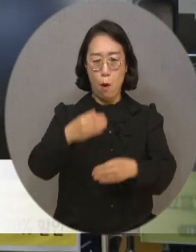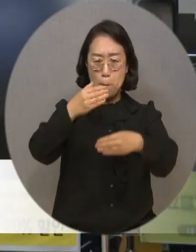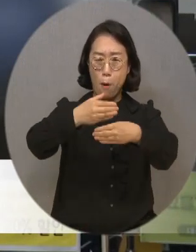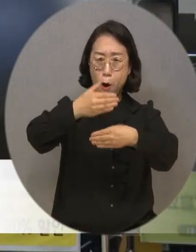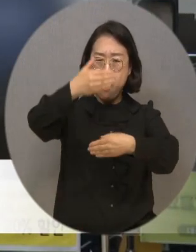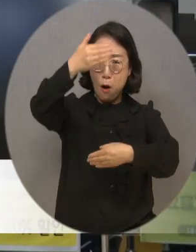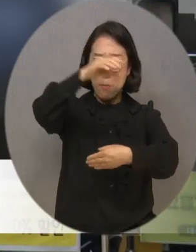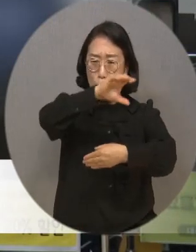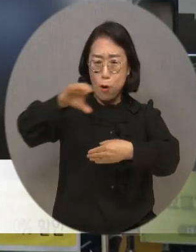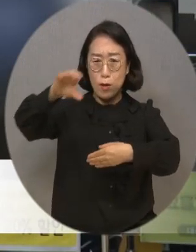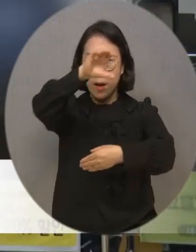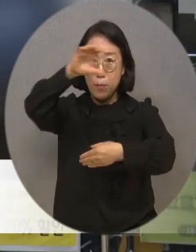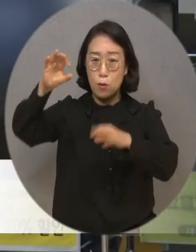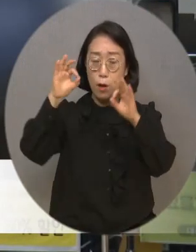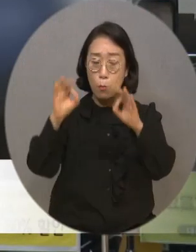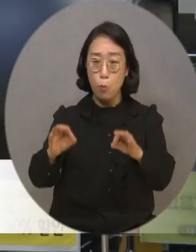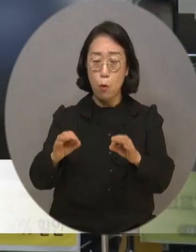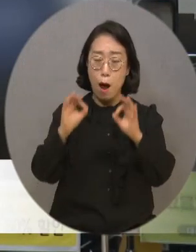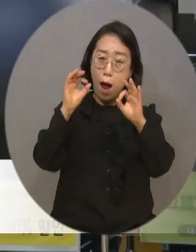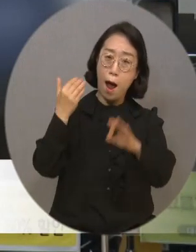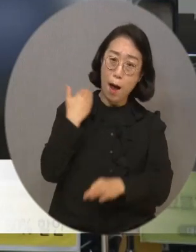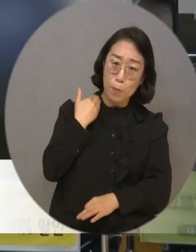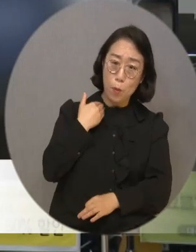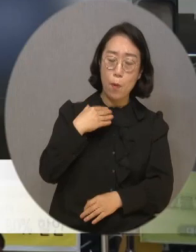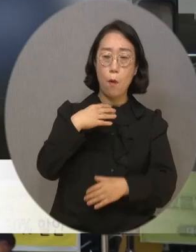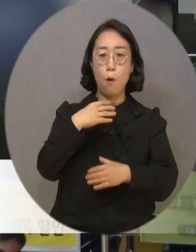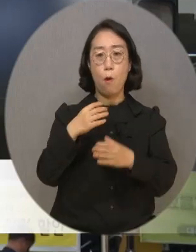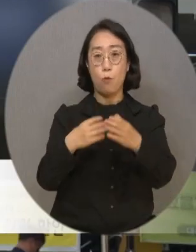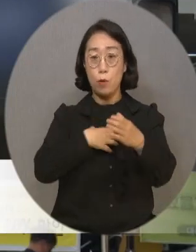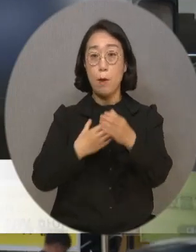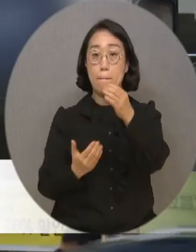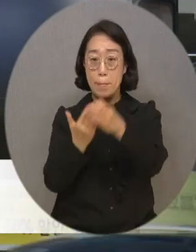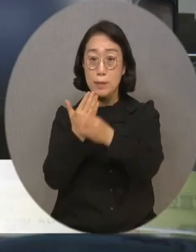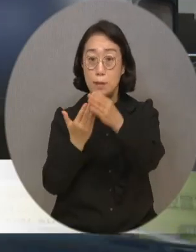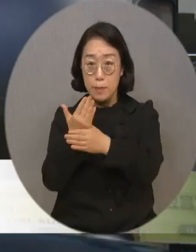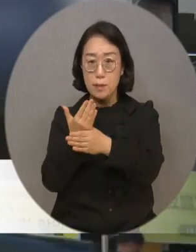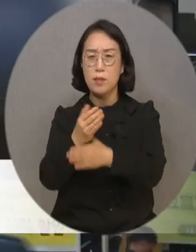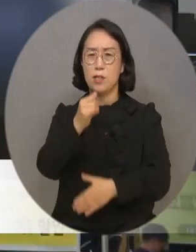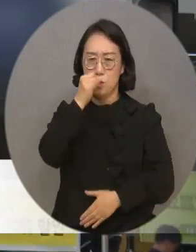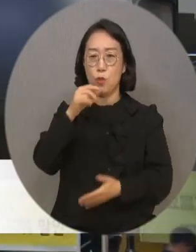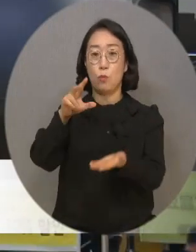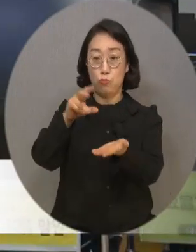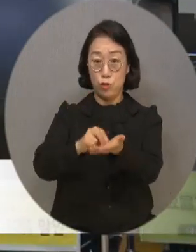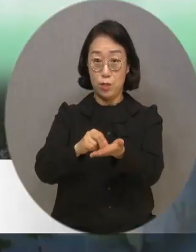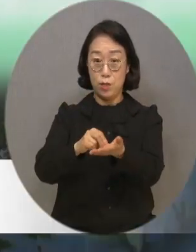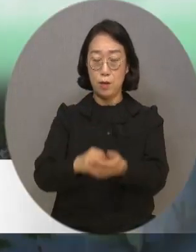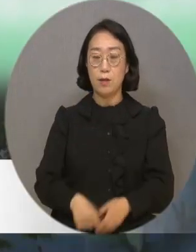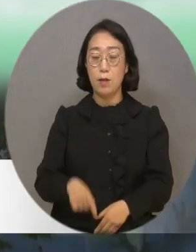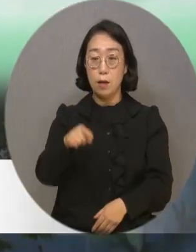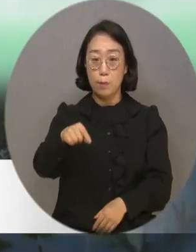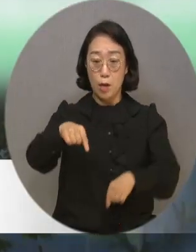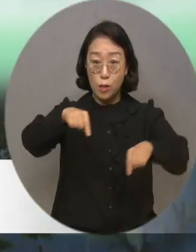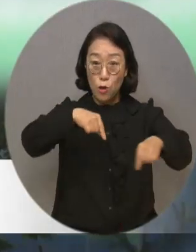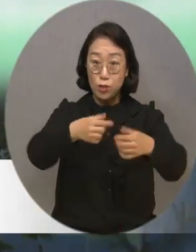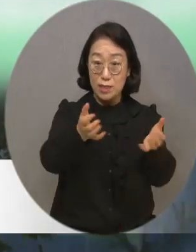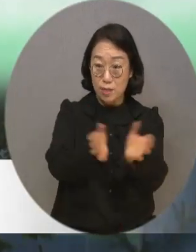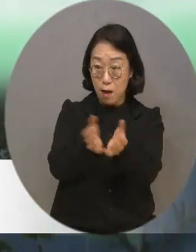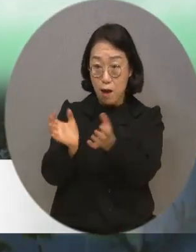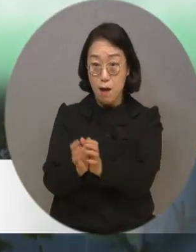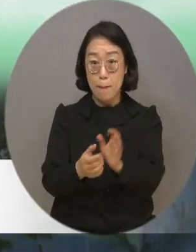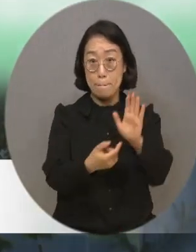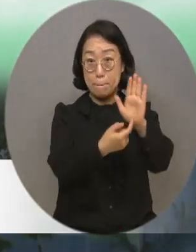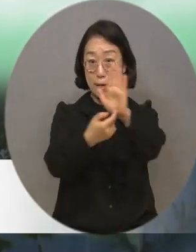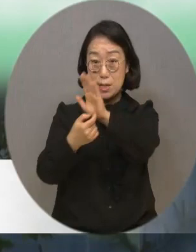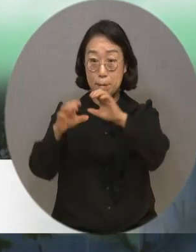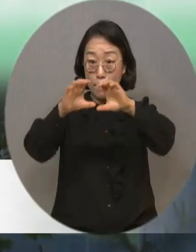설치돼 전국적으로 안전사고가 발생하는 등의 부작용이 발생했습니다. 이에 정당 현수막에 대한 장소, 규격